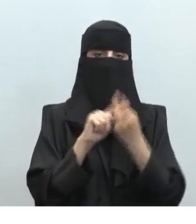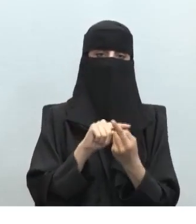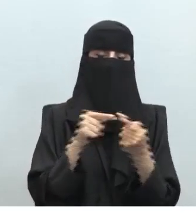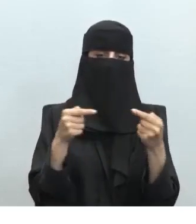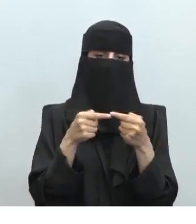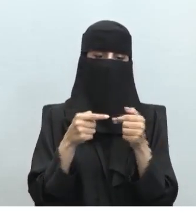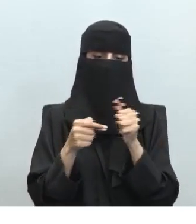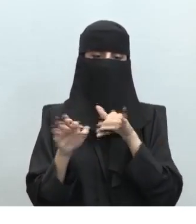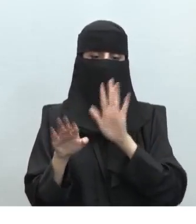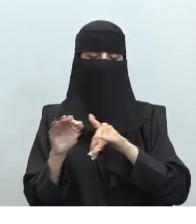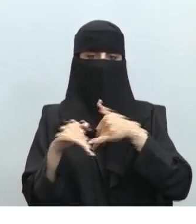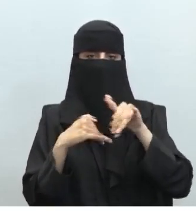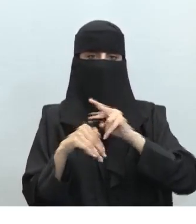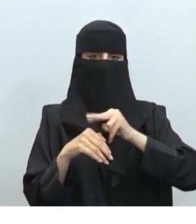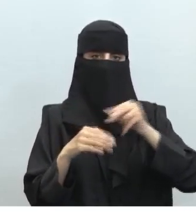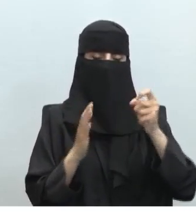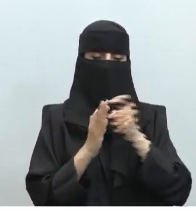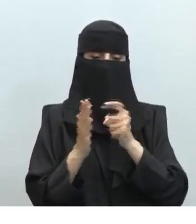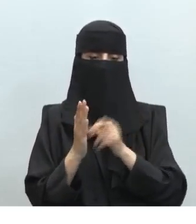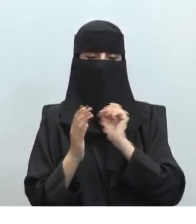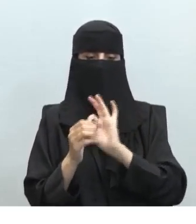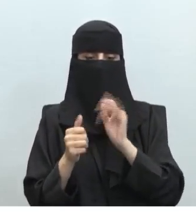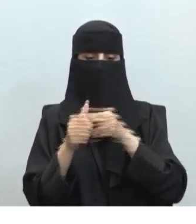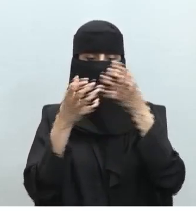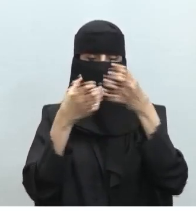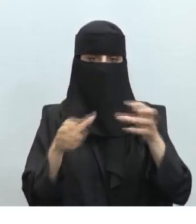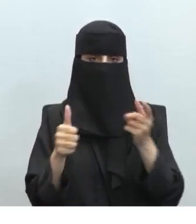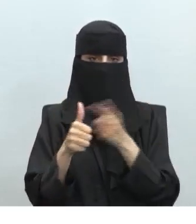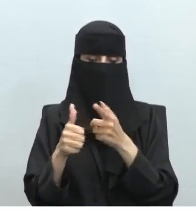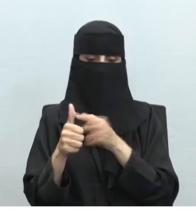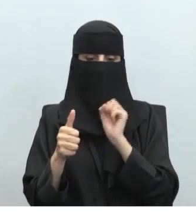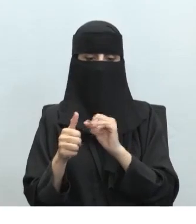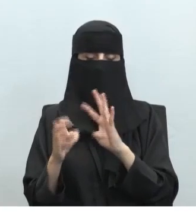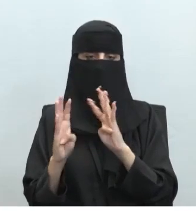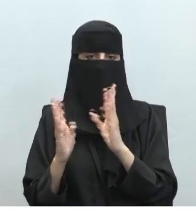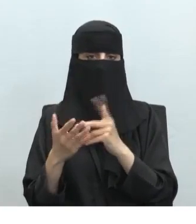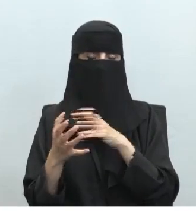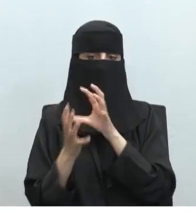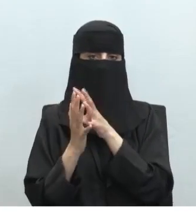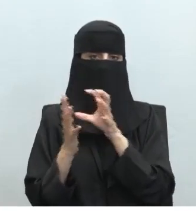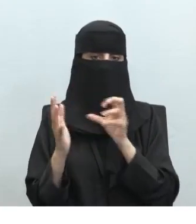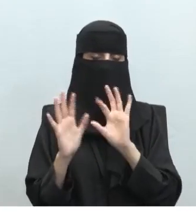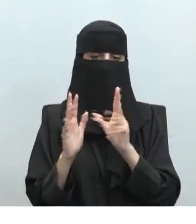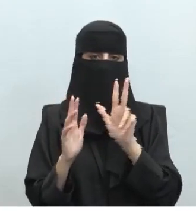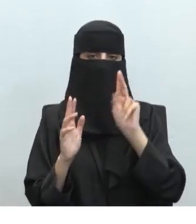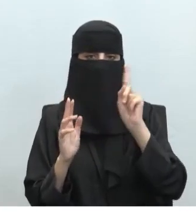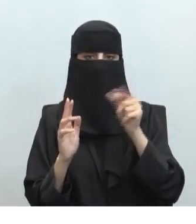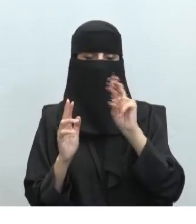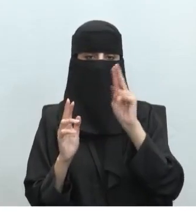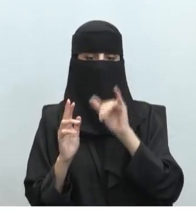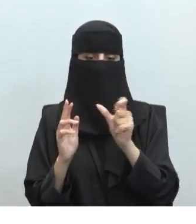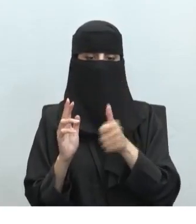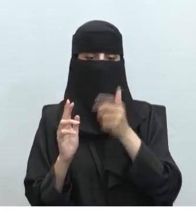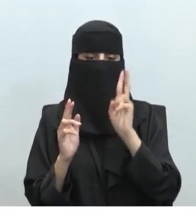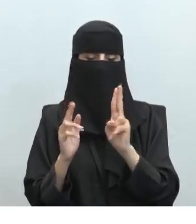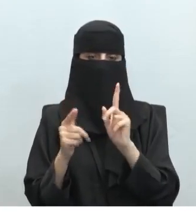طرق مختلفه في التنظيم الجيني فمثل ما يبرز معنا من الممكن من خلال عوامل النسخ او البروتينات او من خلال